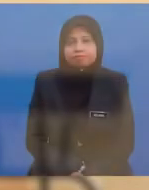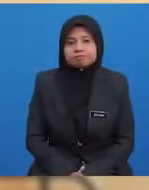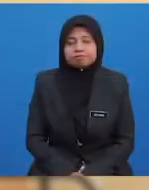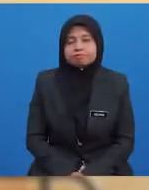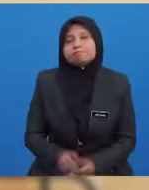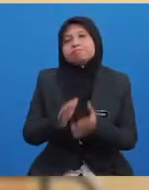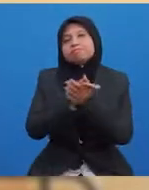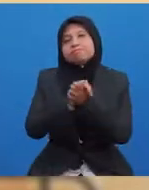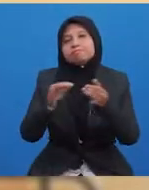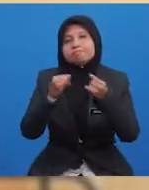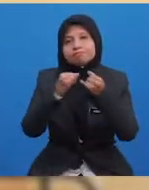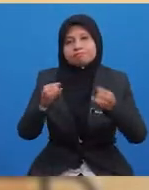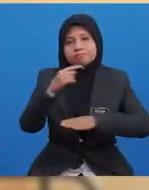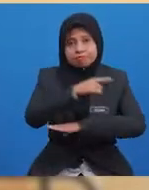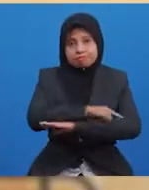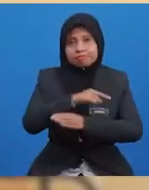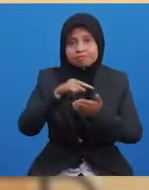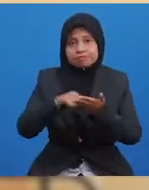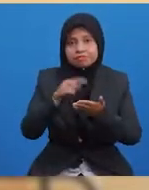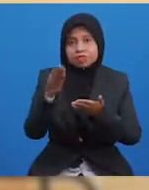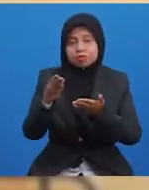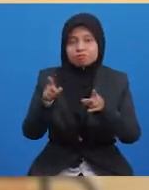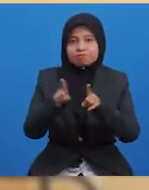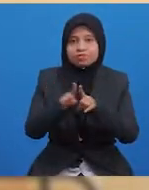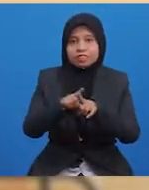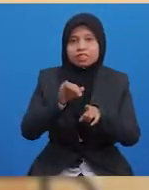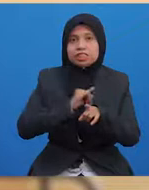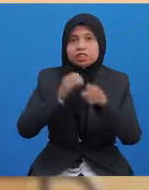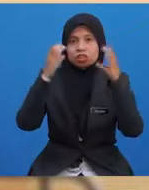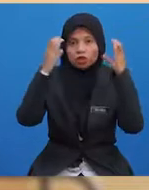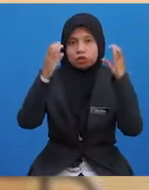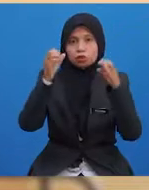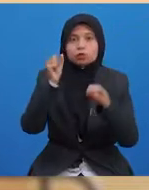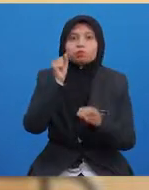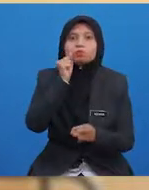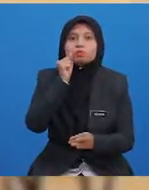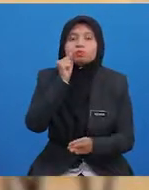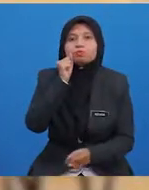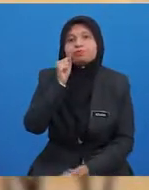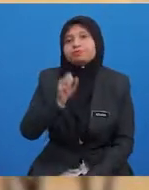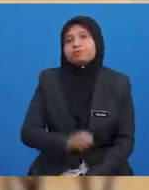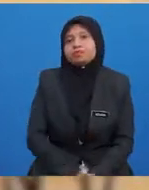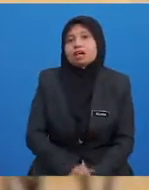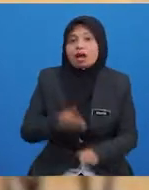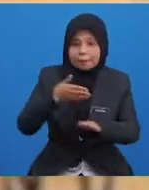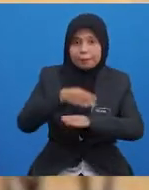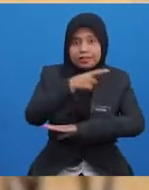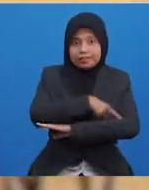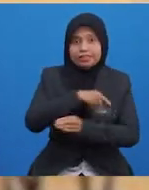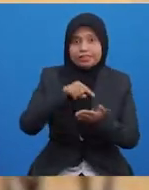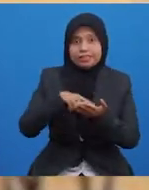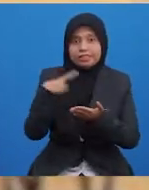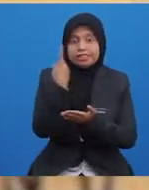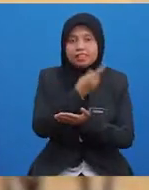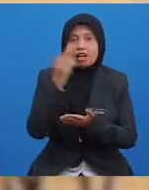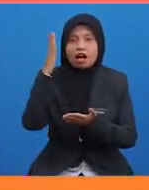Salam sejahtera. Hari ini, kamu bersama-sama saya, Cikgu Sarina binti Abdullah. Pada hari ini, kita